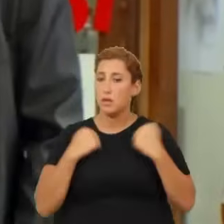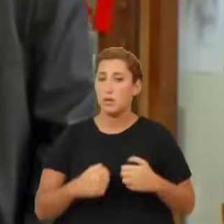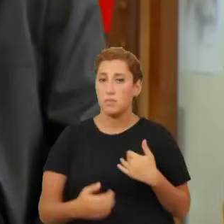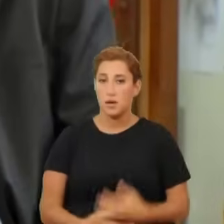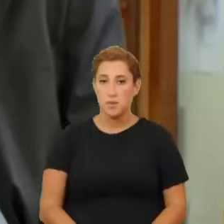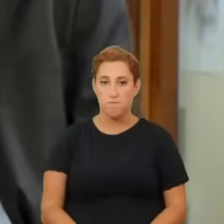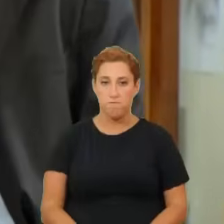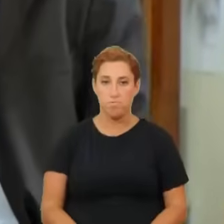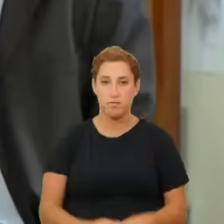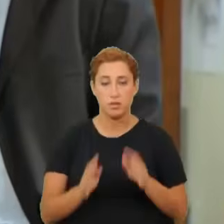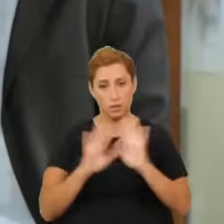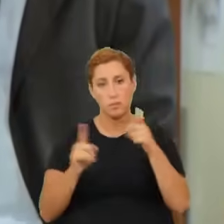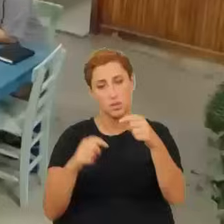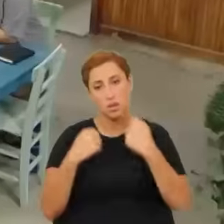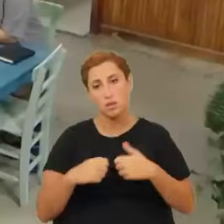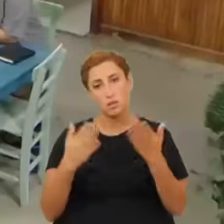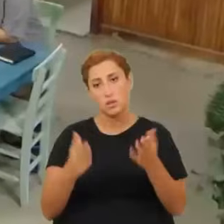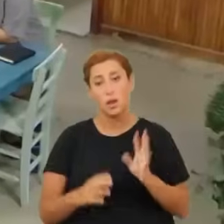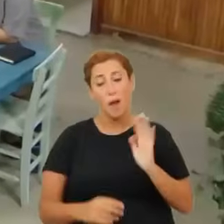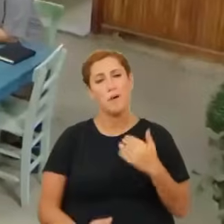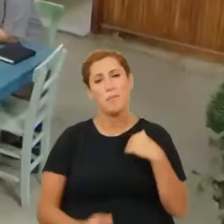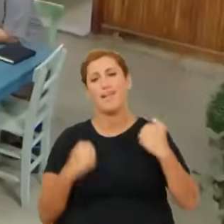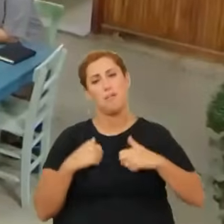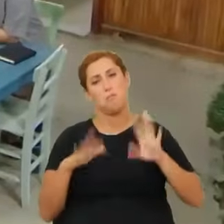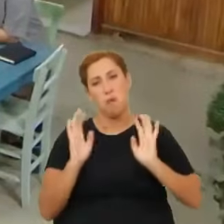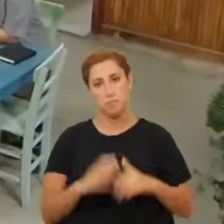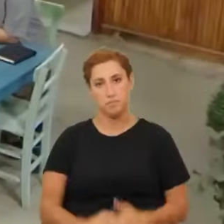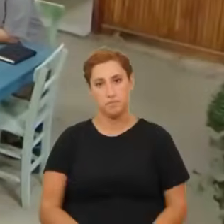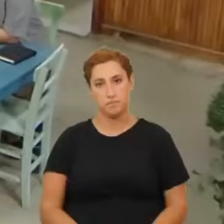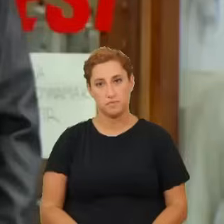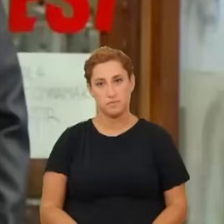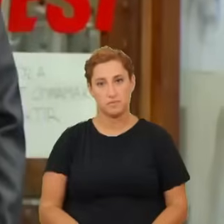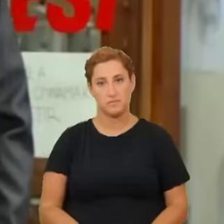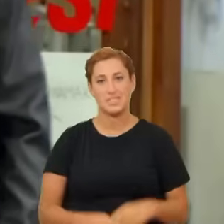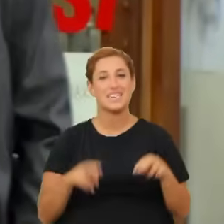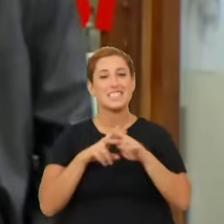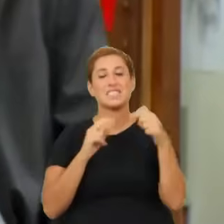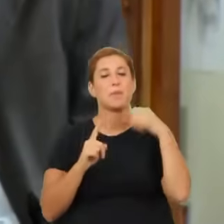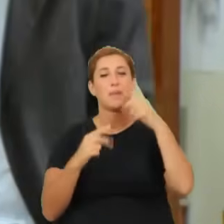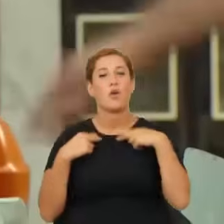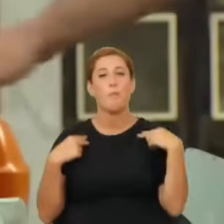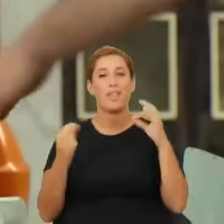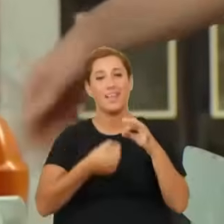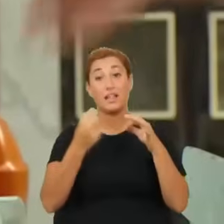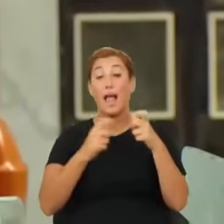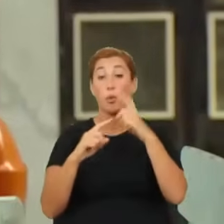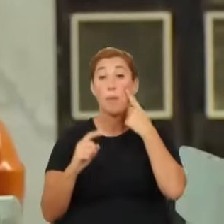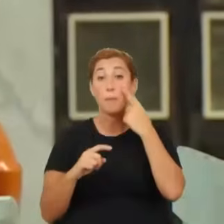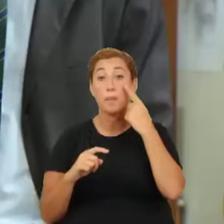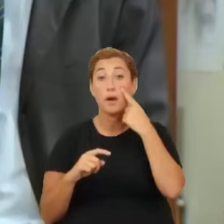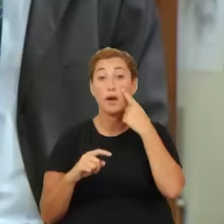giyiyorum. Tamam ya sen giy ya. Ama ben giymem yani. Yıldız bana mesela bir gömlek dikti. Ergun bak